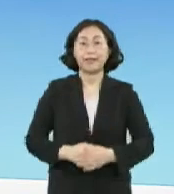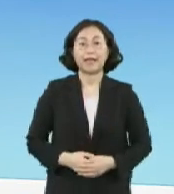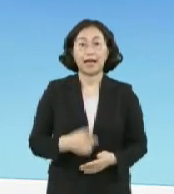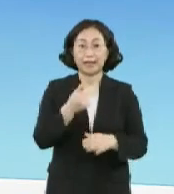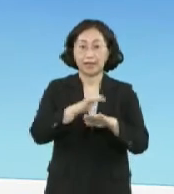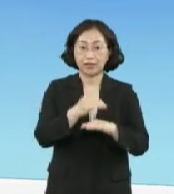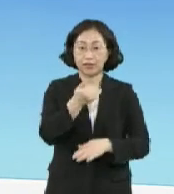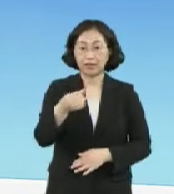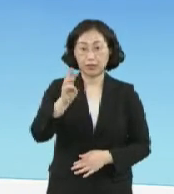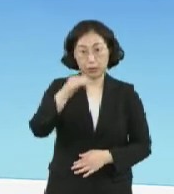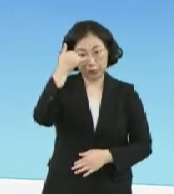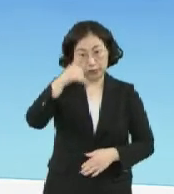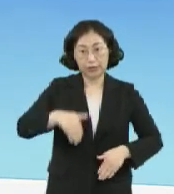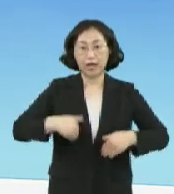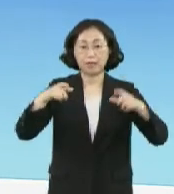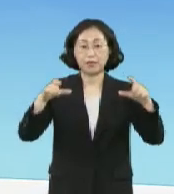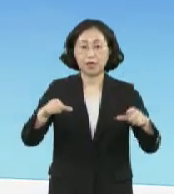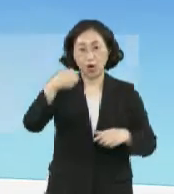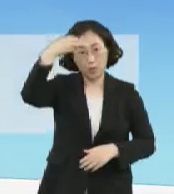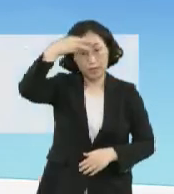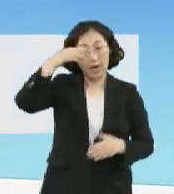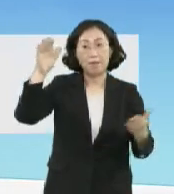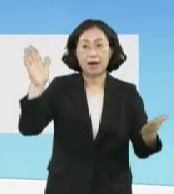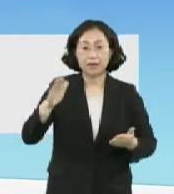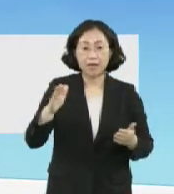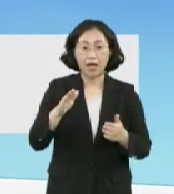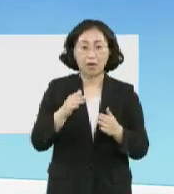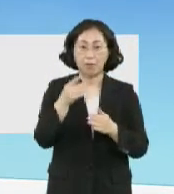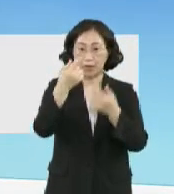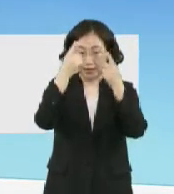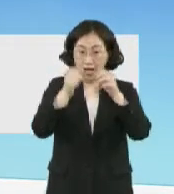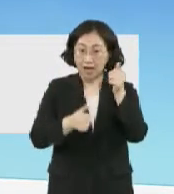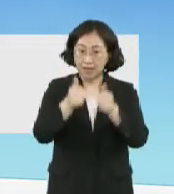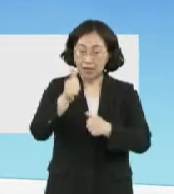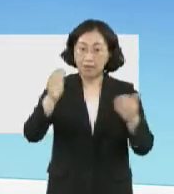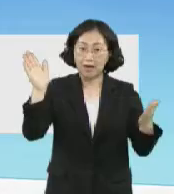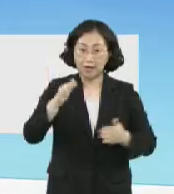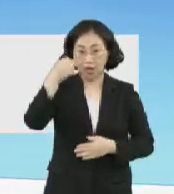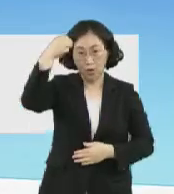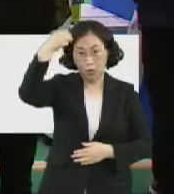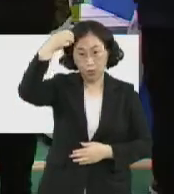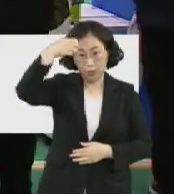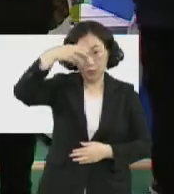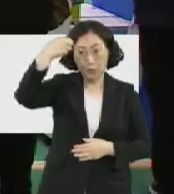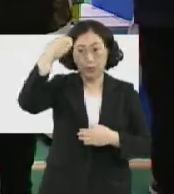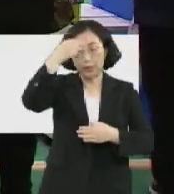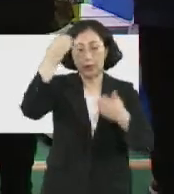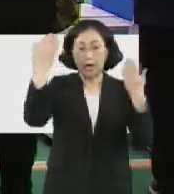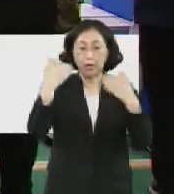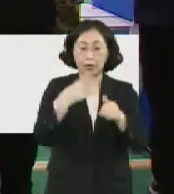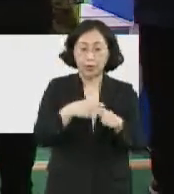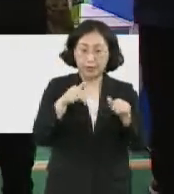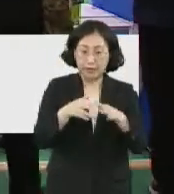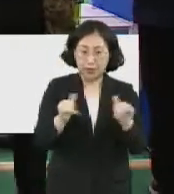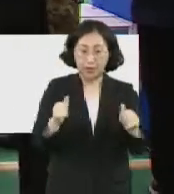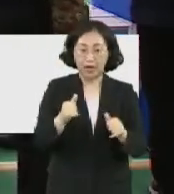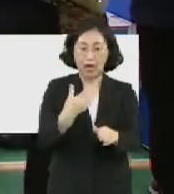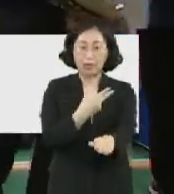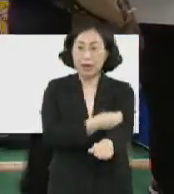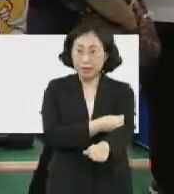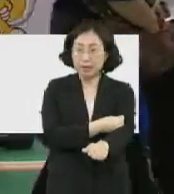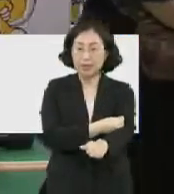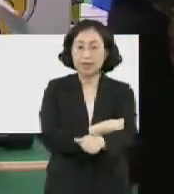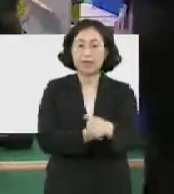대전 세종 충남 지어 고 3 학생들과 수능시험 수험생 고등 학교 교직원 들에 대한 코로나 백신 접종이